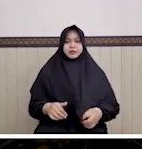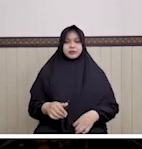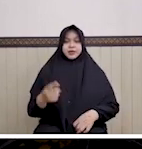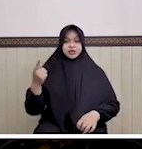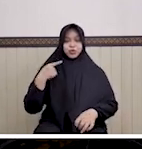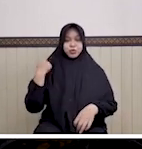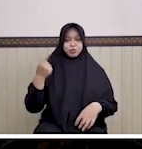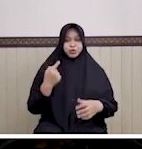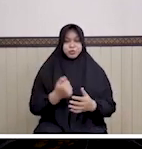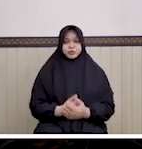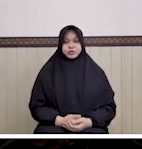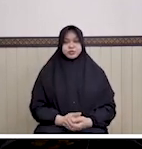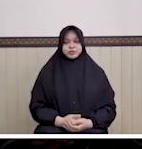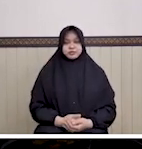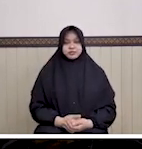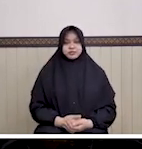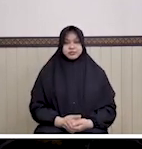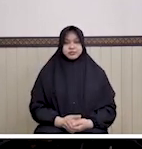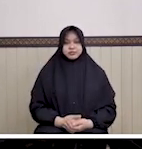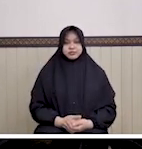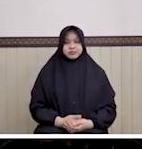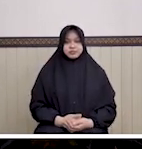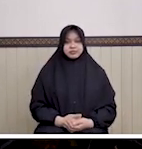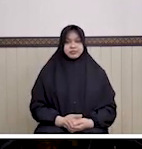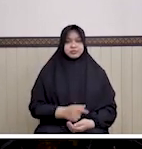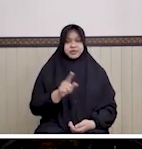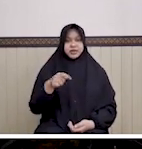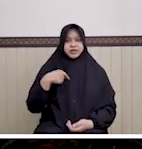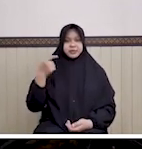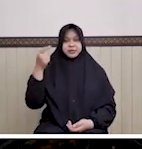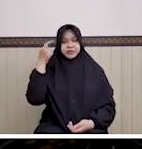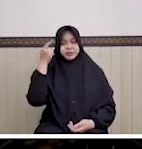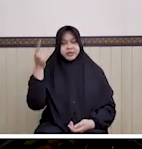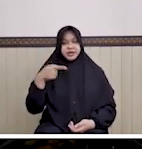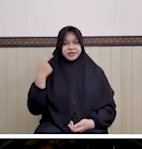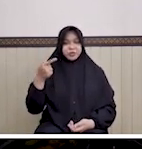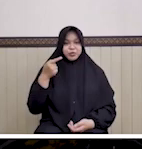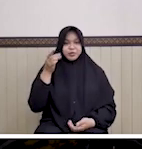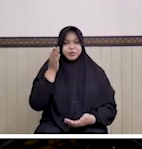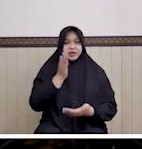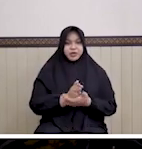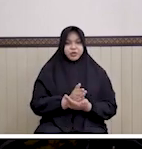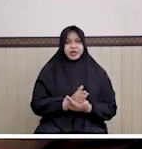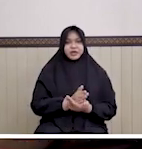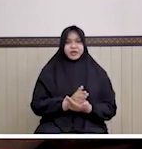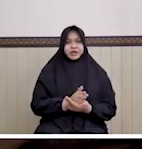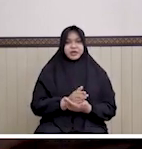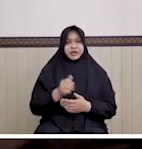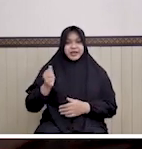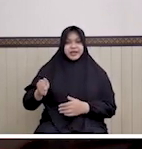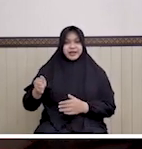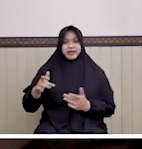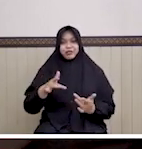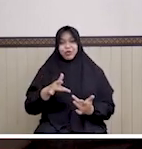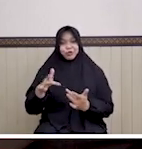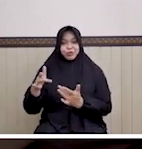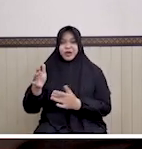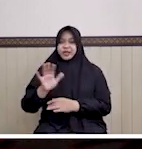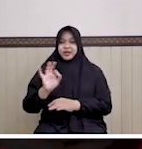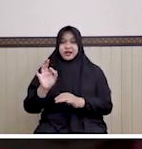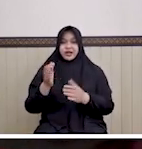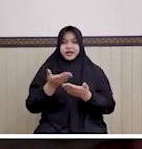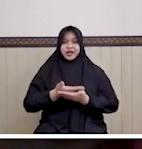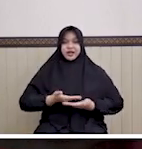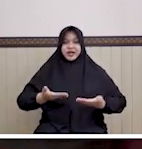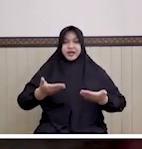Jadi kalau masih mansetnya itu letterlek normatif legalistik formal ini kan berarti tidak ada